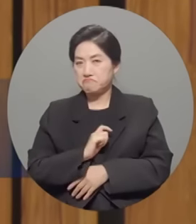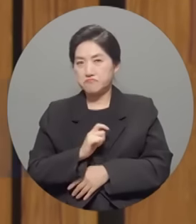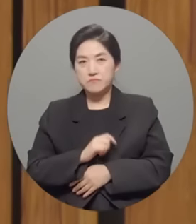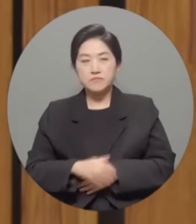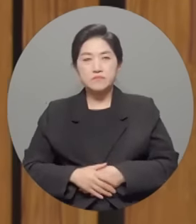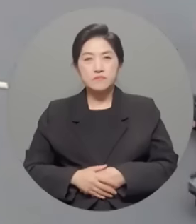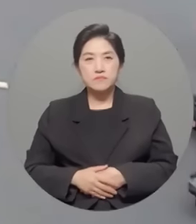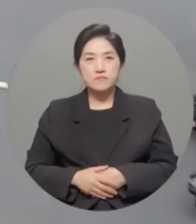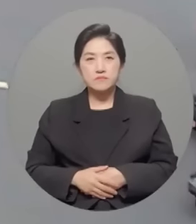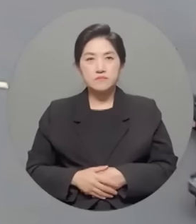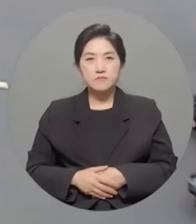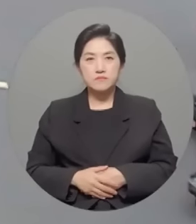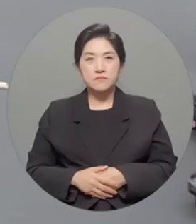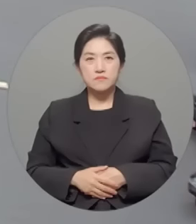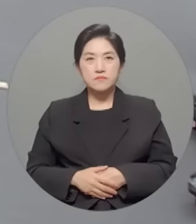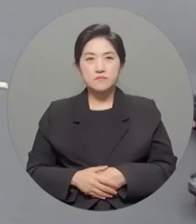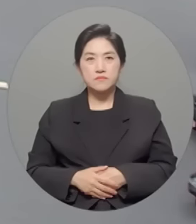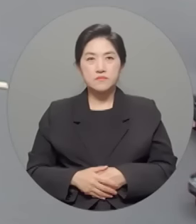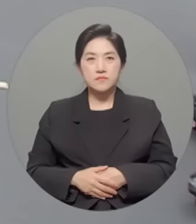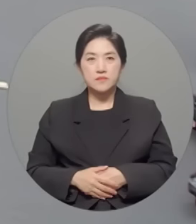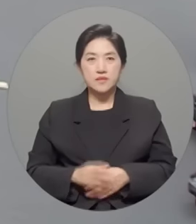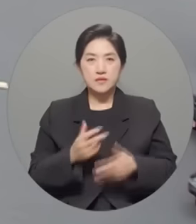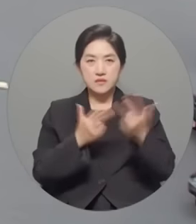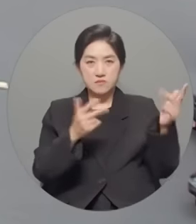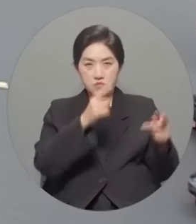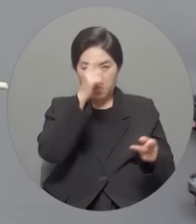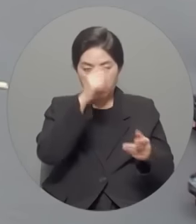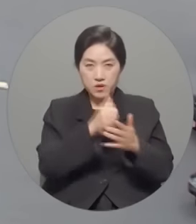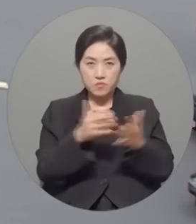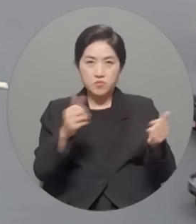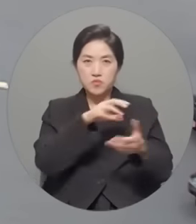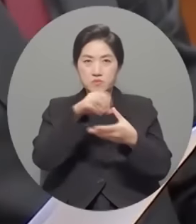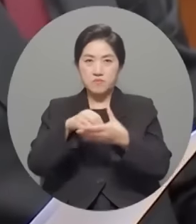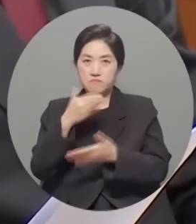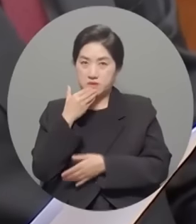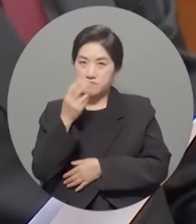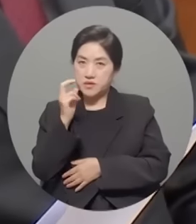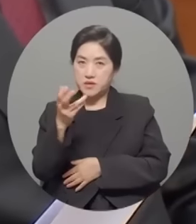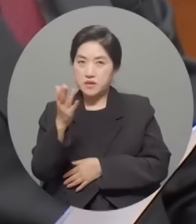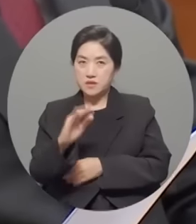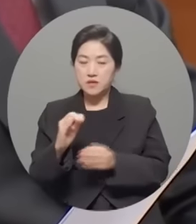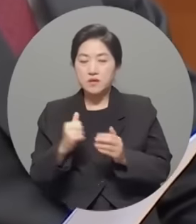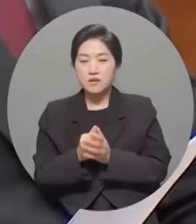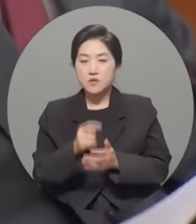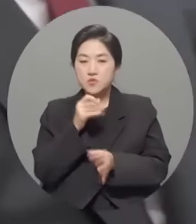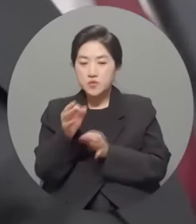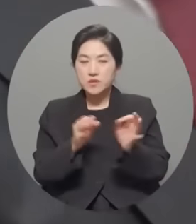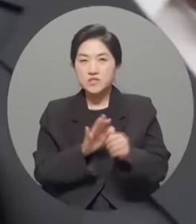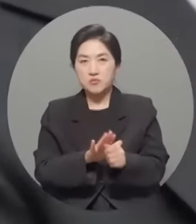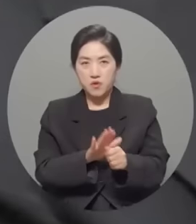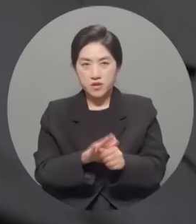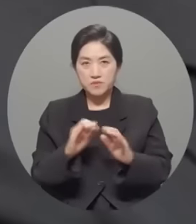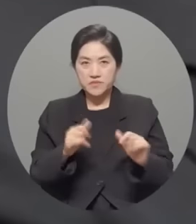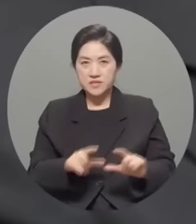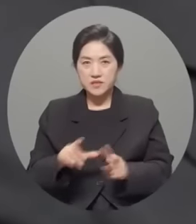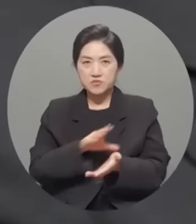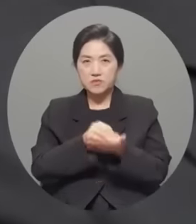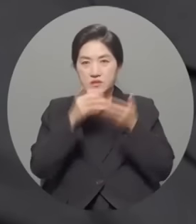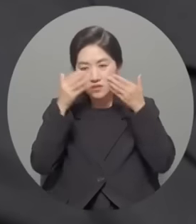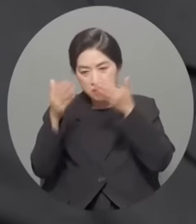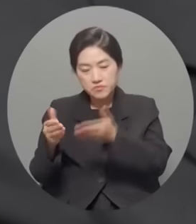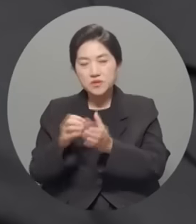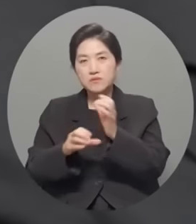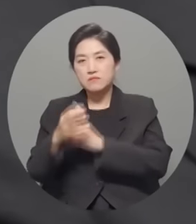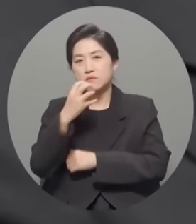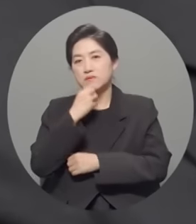의문입니다. 이 대표가 고집하면 논의 대상이 될 수는 있겠지만 소상공인 지원 등 민생 현안에 집중하는 게 더